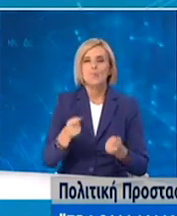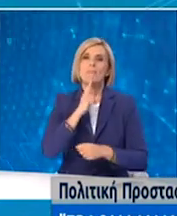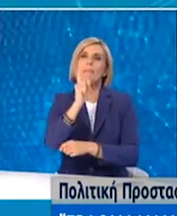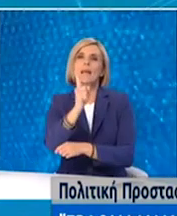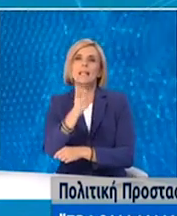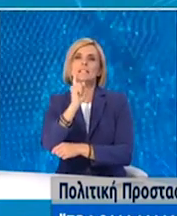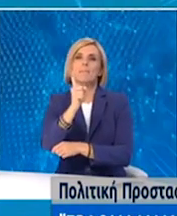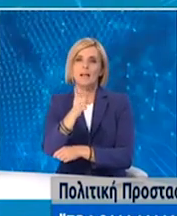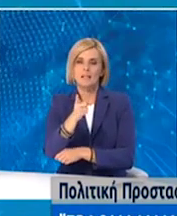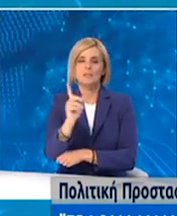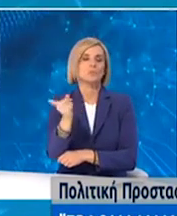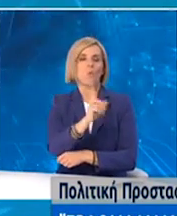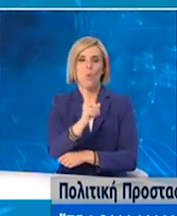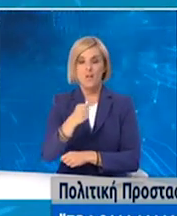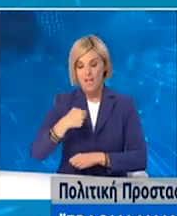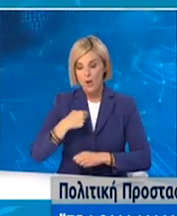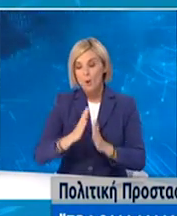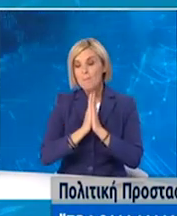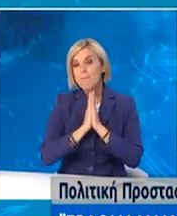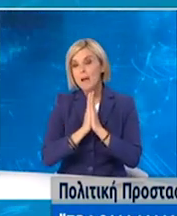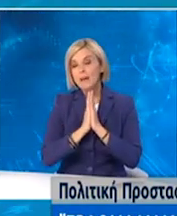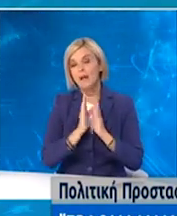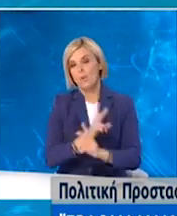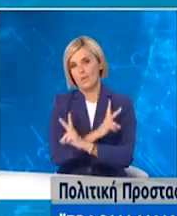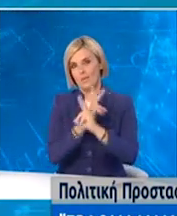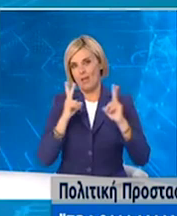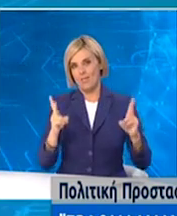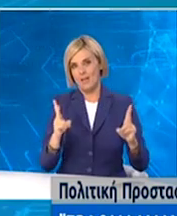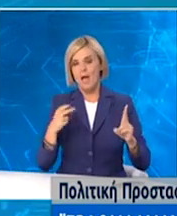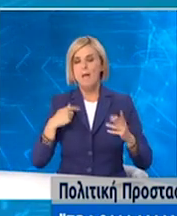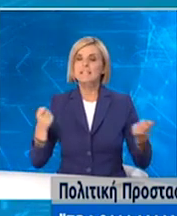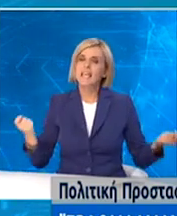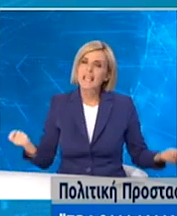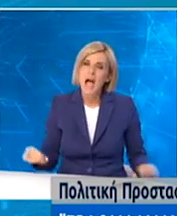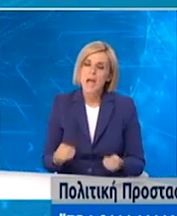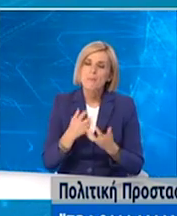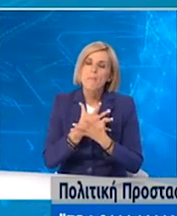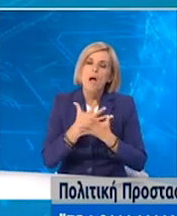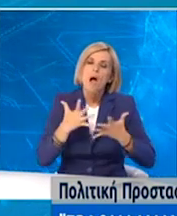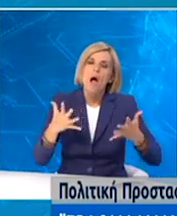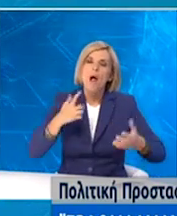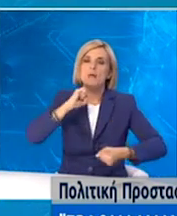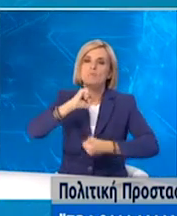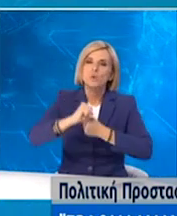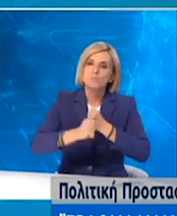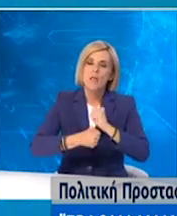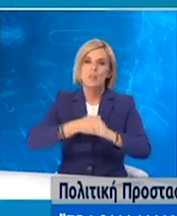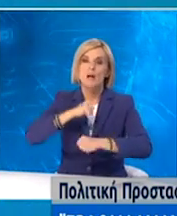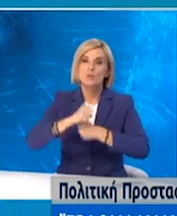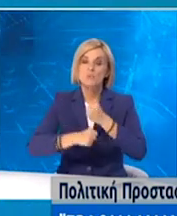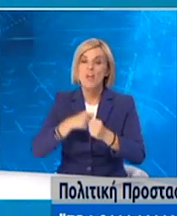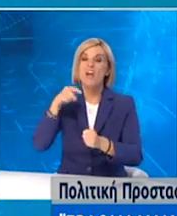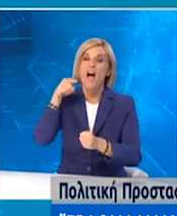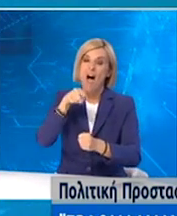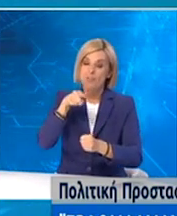άλλο. Η δική μου παράκληση είναι ξεκάθαρη. Έχουμε κάνει μια τεράστια προσπάθεια. Και αυτή την προσπάθεια πρέπει να τη συνεχίσουμε. Και